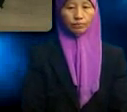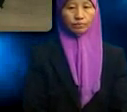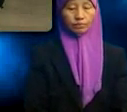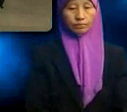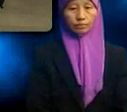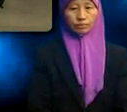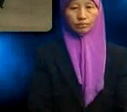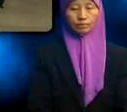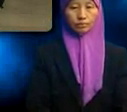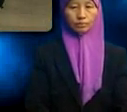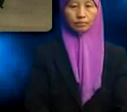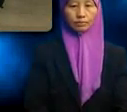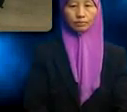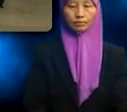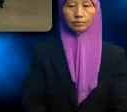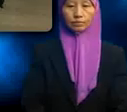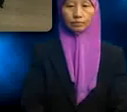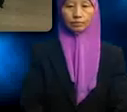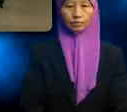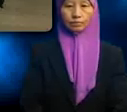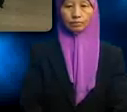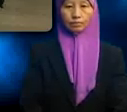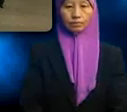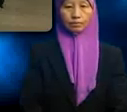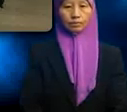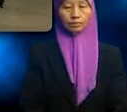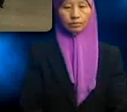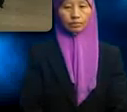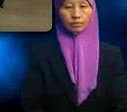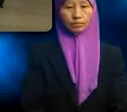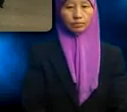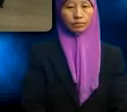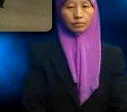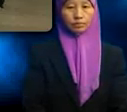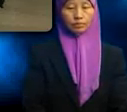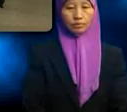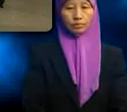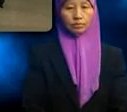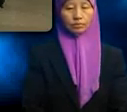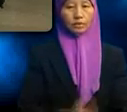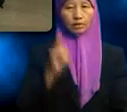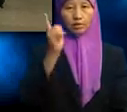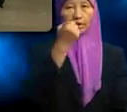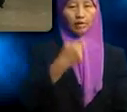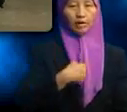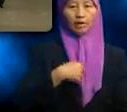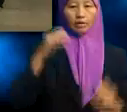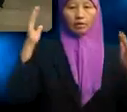ra'ataini imaman lillahi ta'ala. Allahu akbar. Usalli fardha